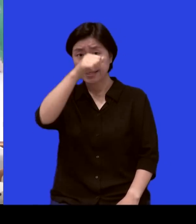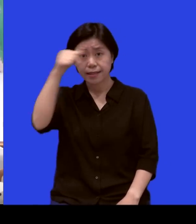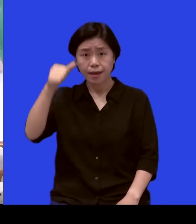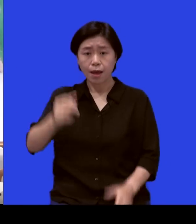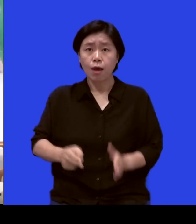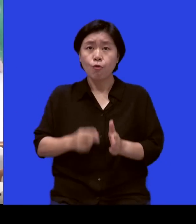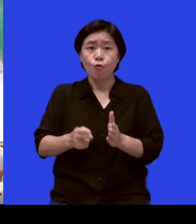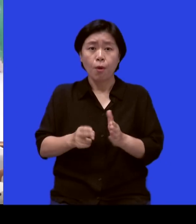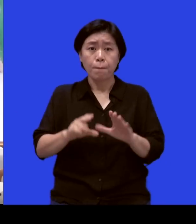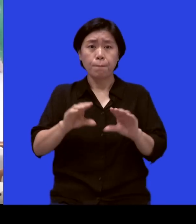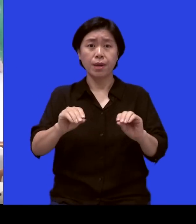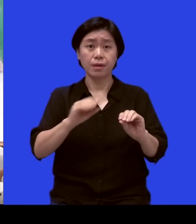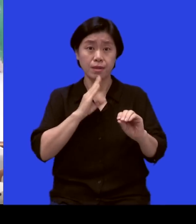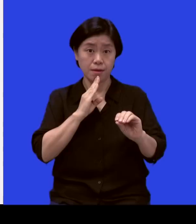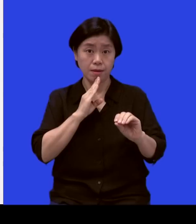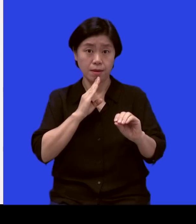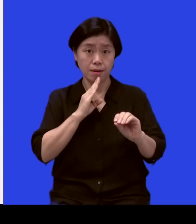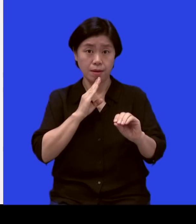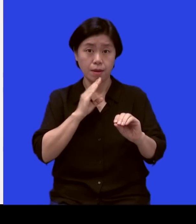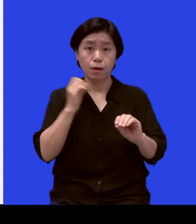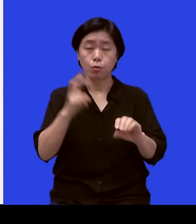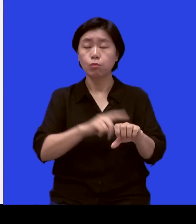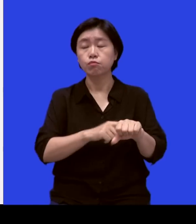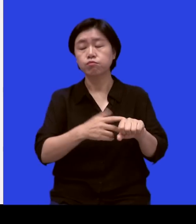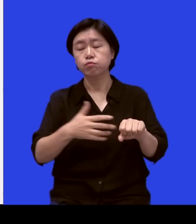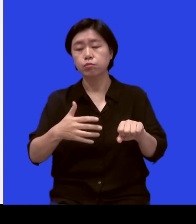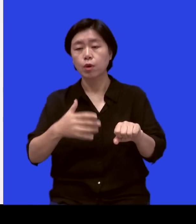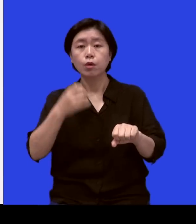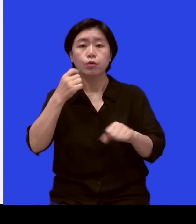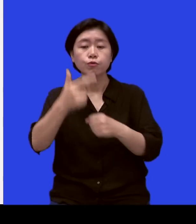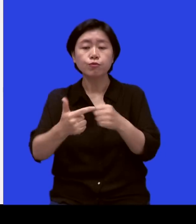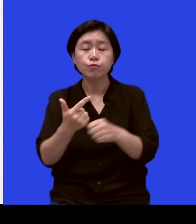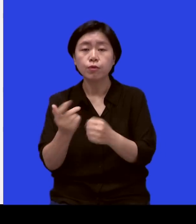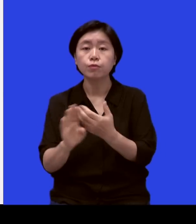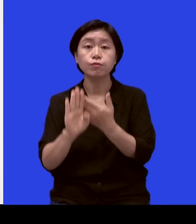겁니다. 네. 그리고 나서 또 6년 후에 어머니가